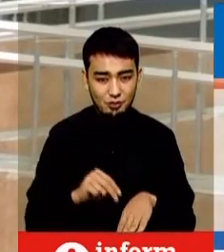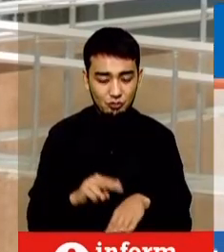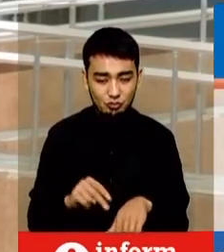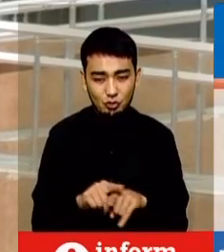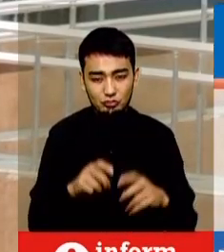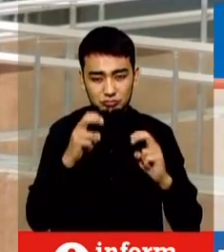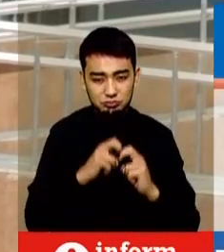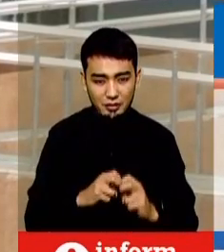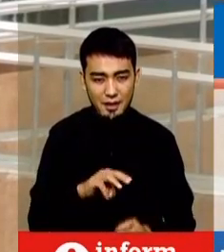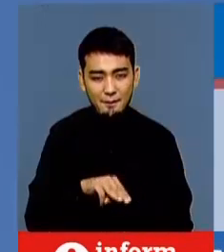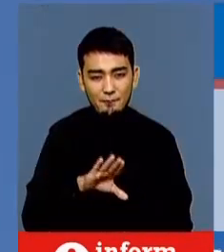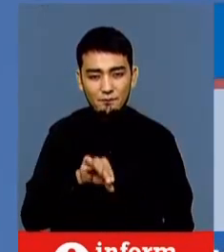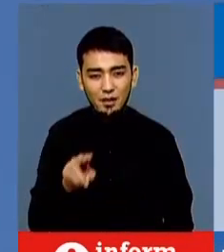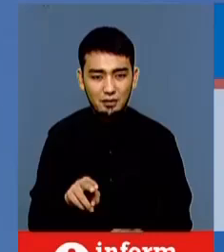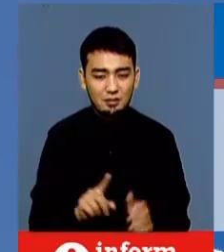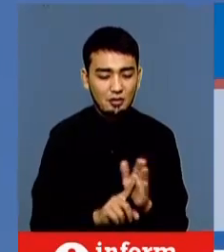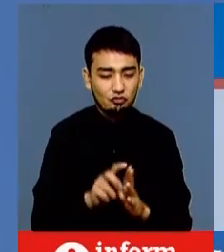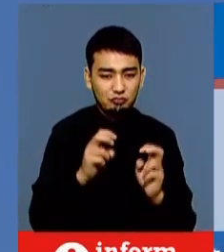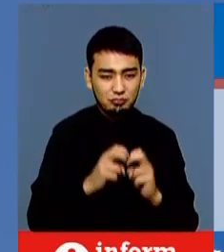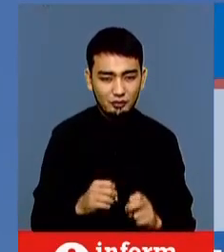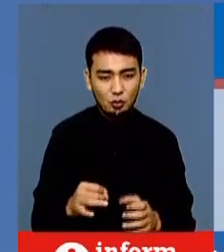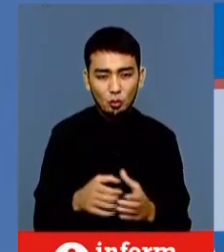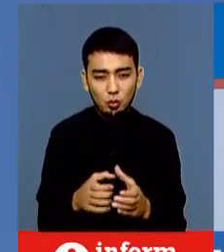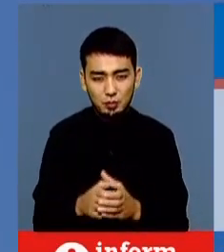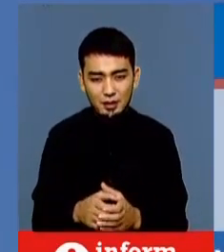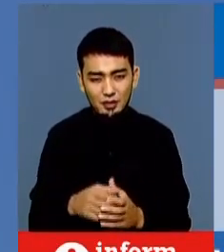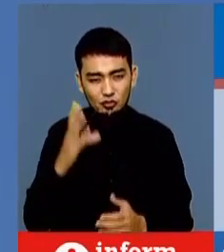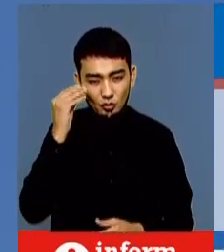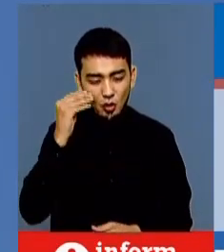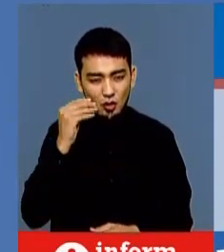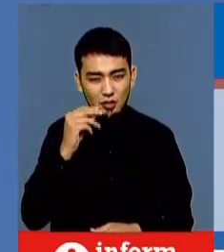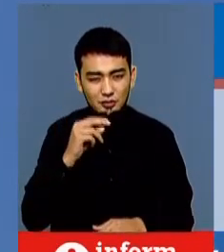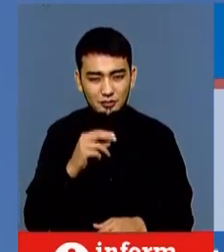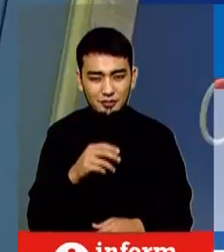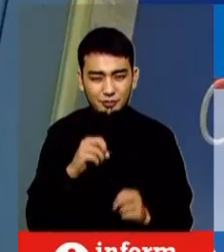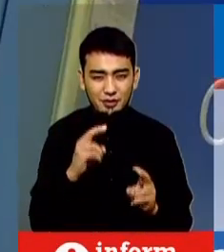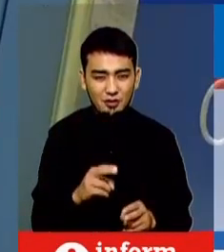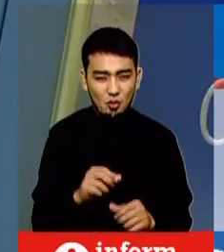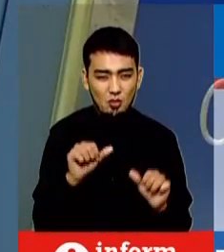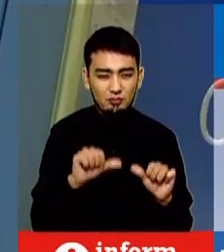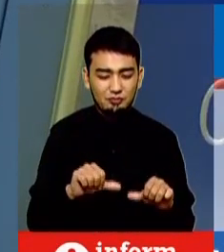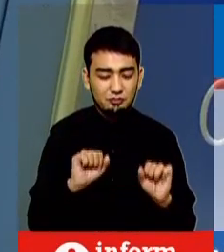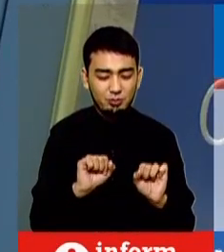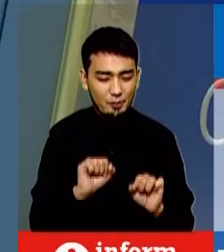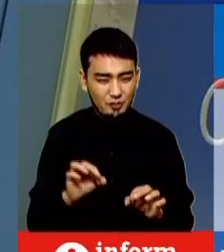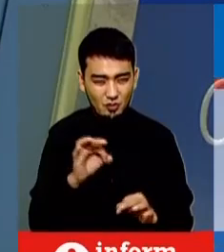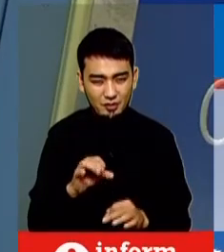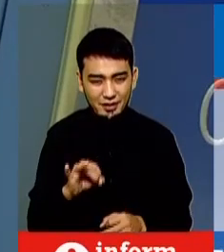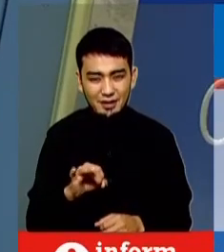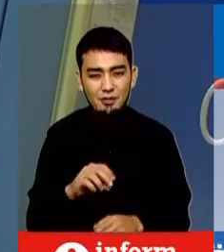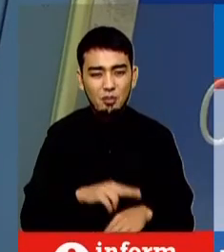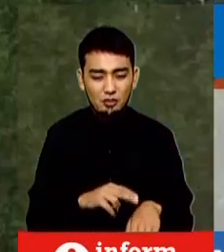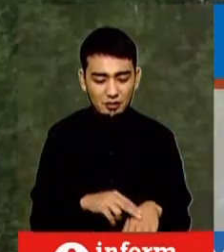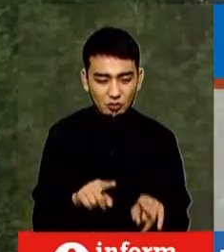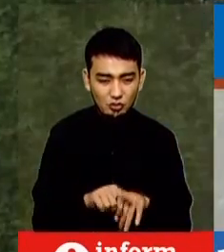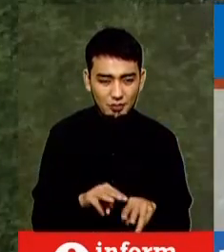взяли на контроль МВД. В регион направили группу из числа сотрудников собственной безопасности и криминальной полиции министерства.